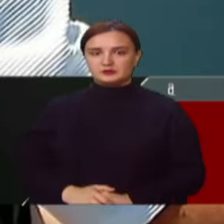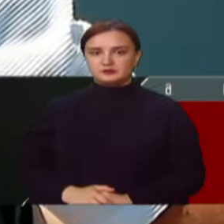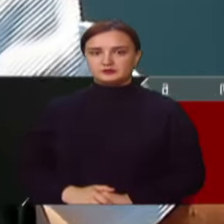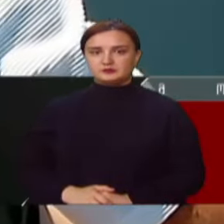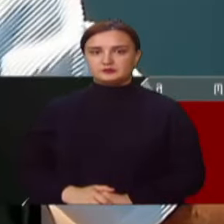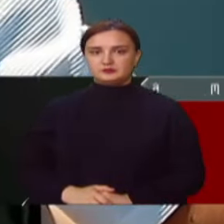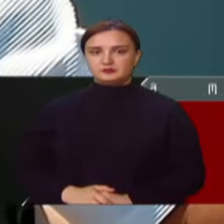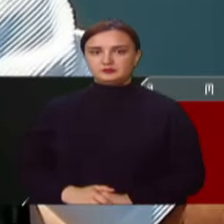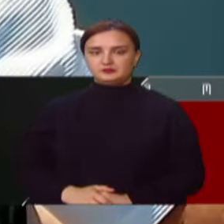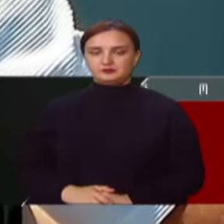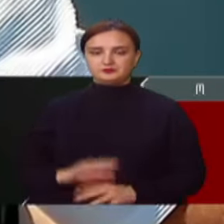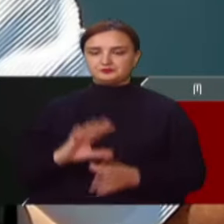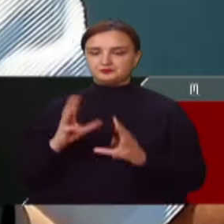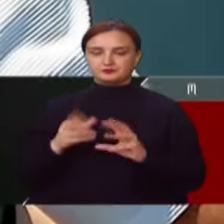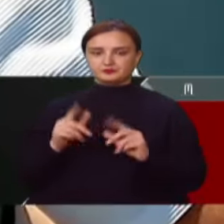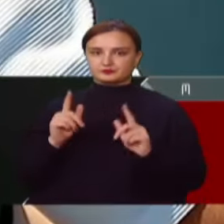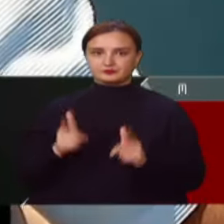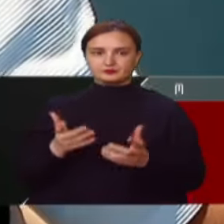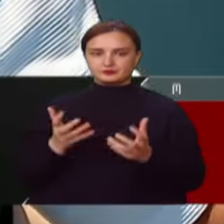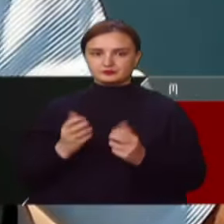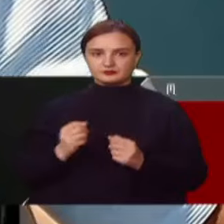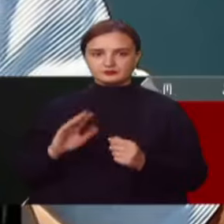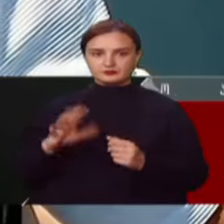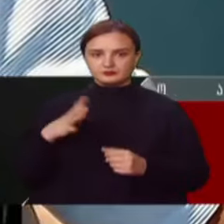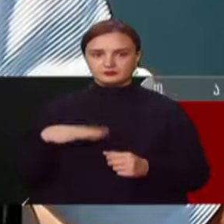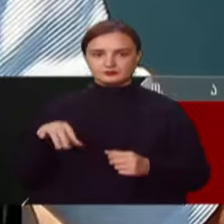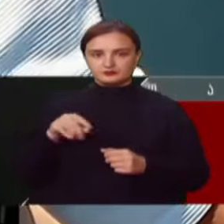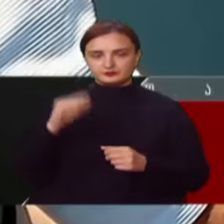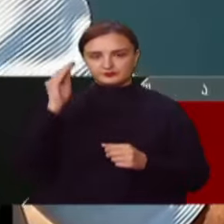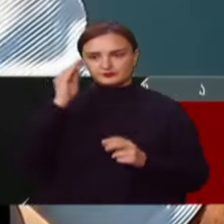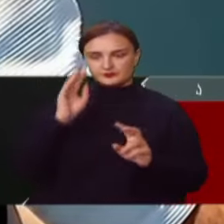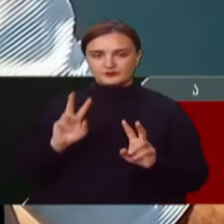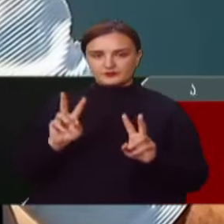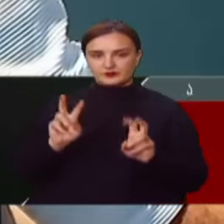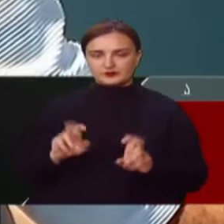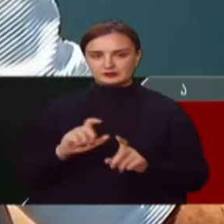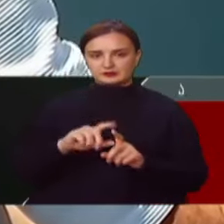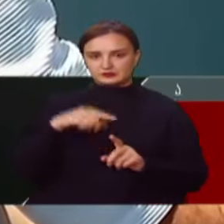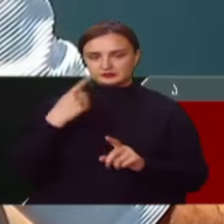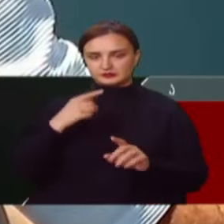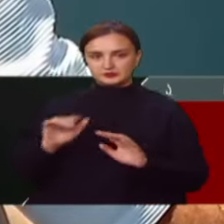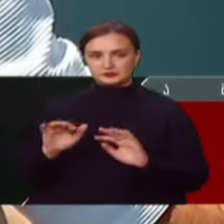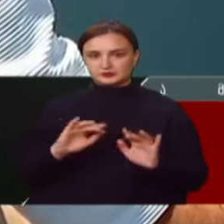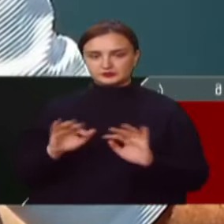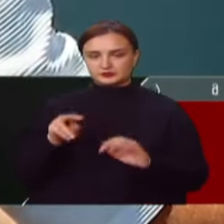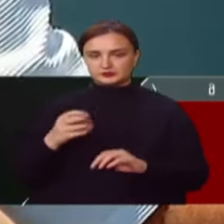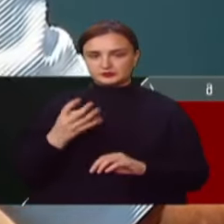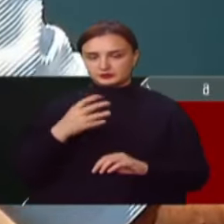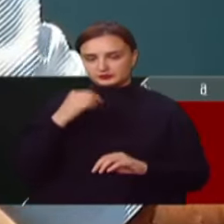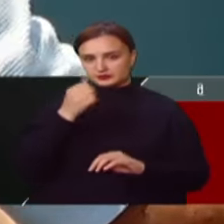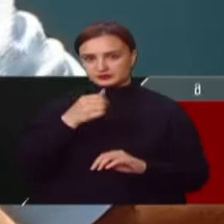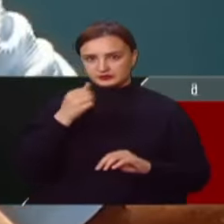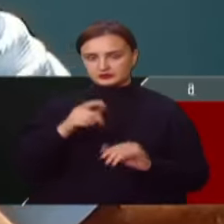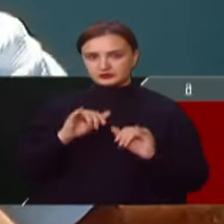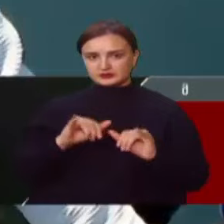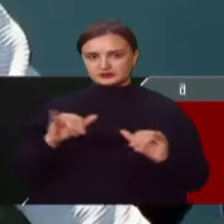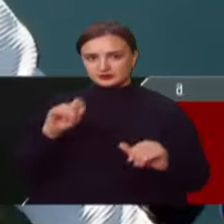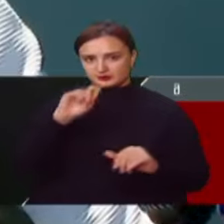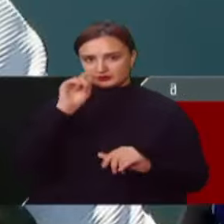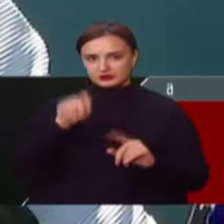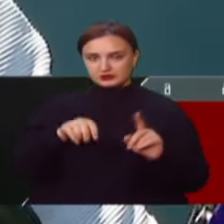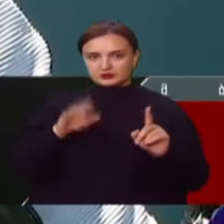აბსოლუტურად მიუღებელია, როდესაც საქართველოს კონტექსტში იხსენებენ იმ პროცესებს, რომლებიც 2014 წელს განვითარდა